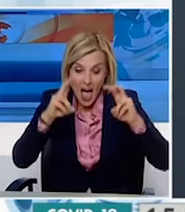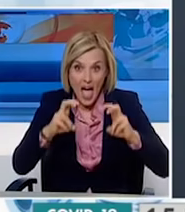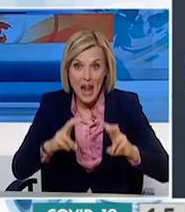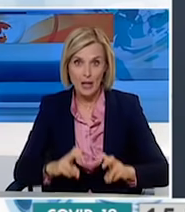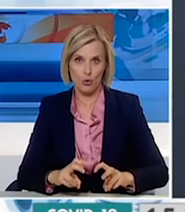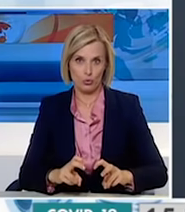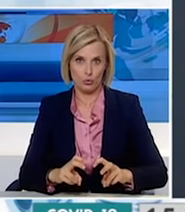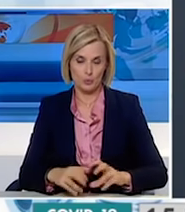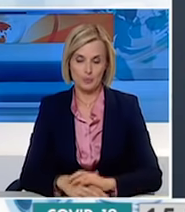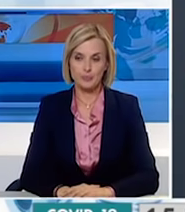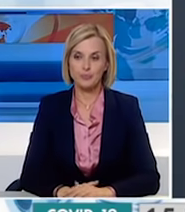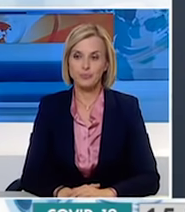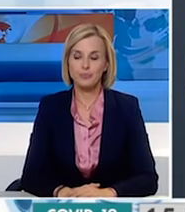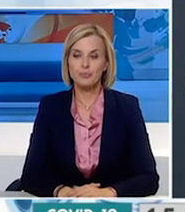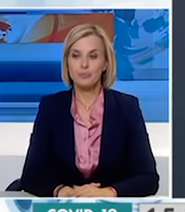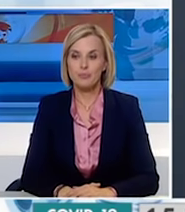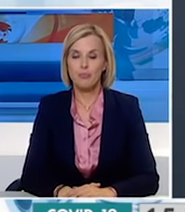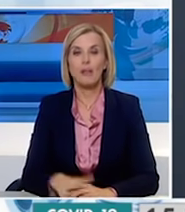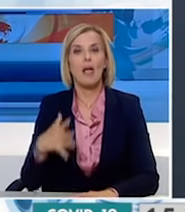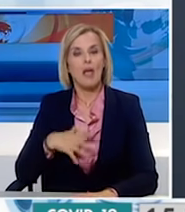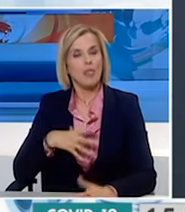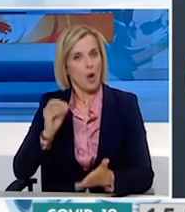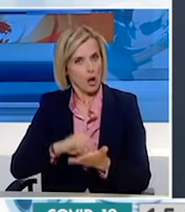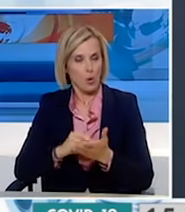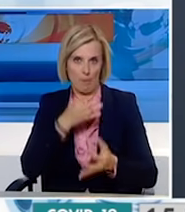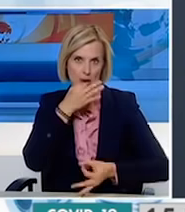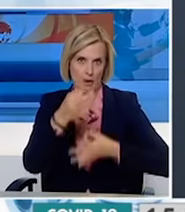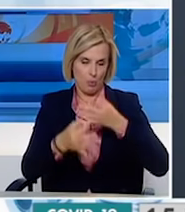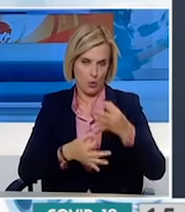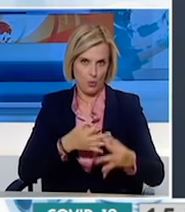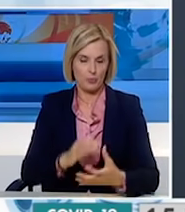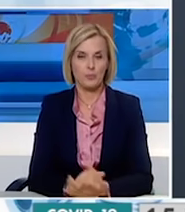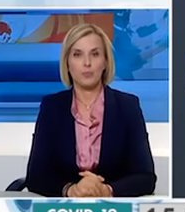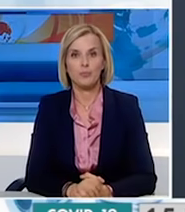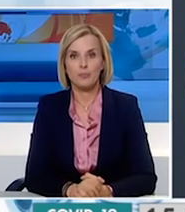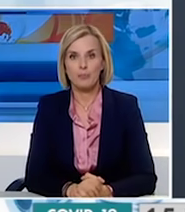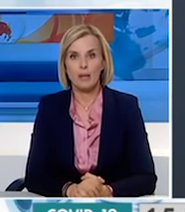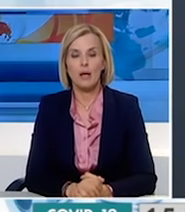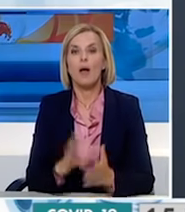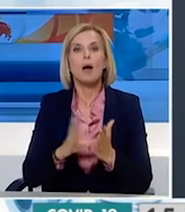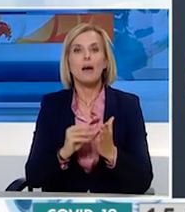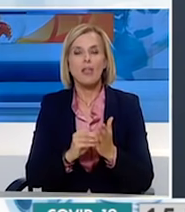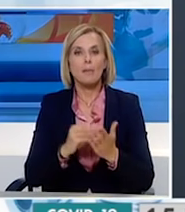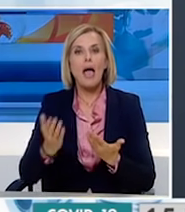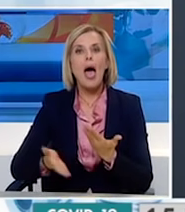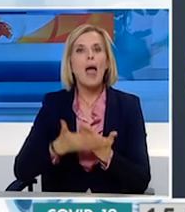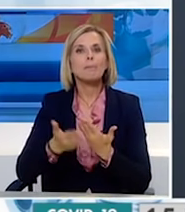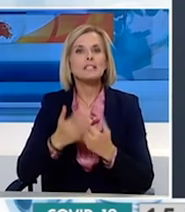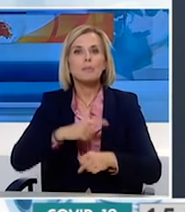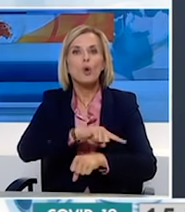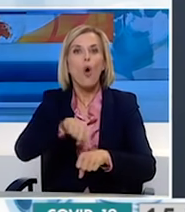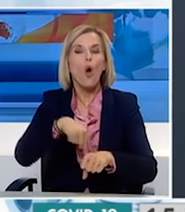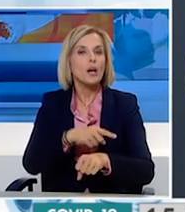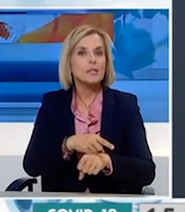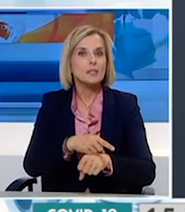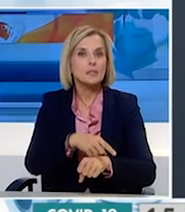πιο ευπαθείς ομάδες. Θέλω να πω όμως και κάτι άλλο. Το επισκεπτήριο σε αυτές τις δομές